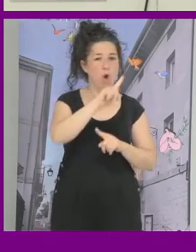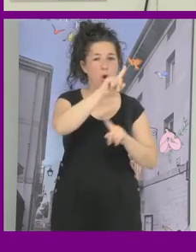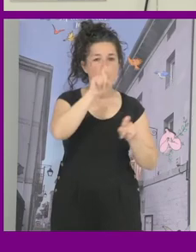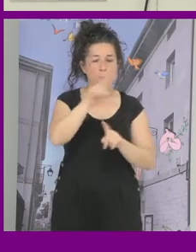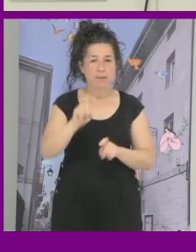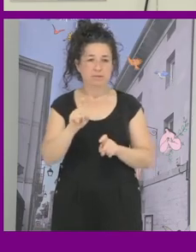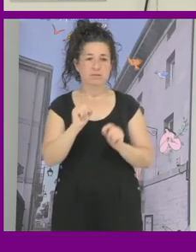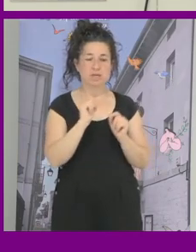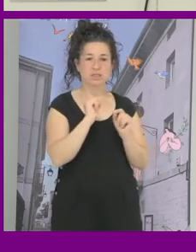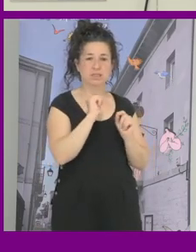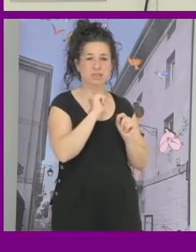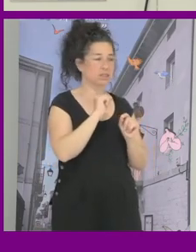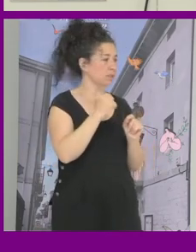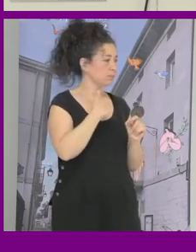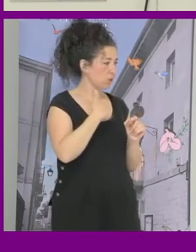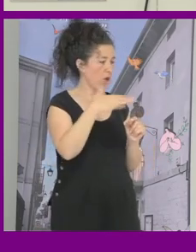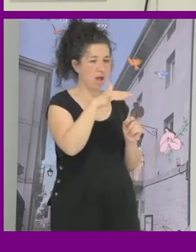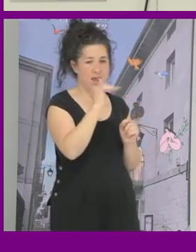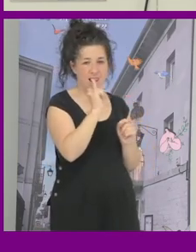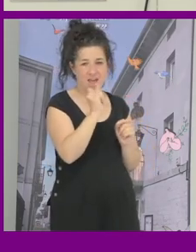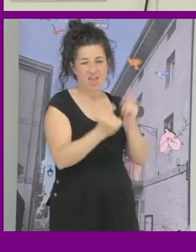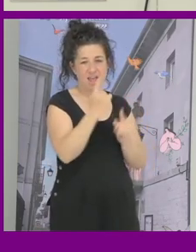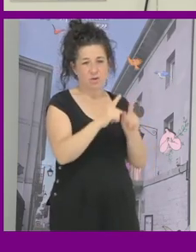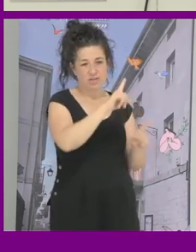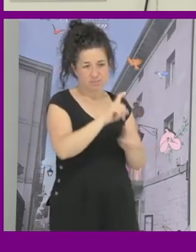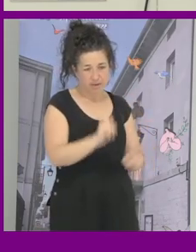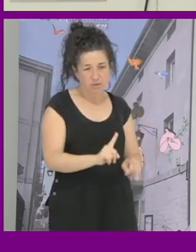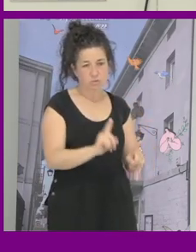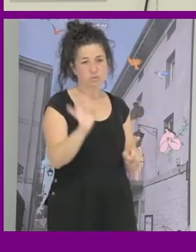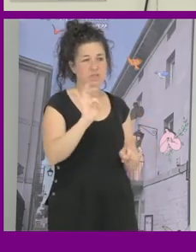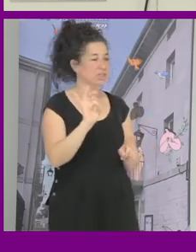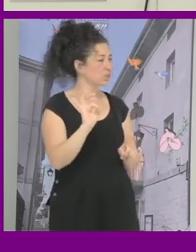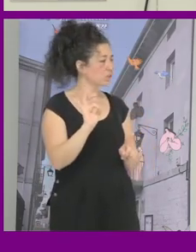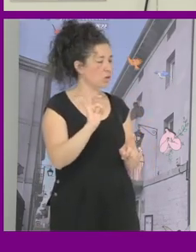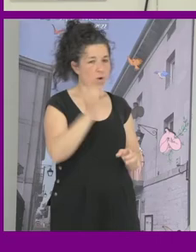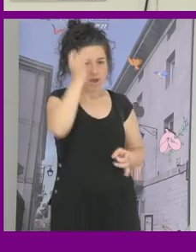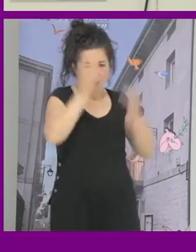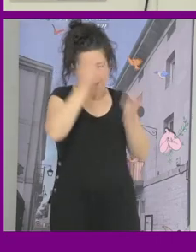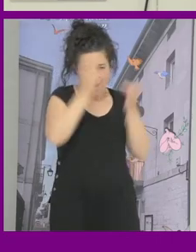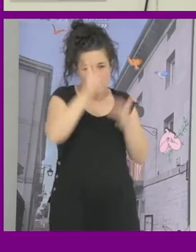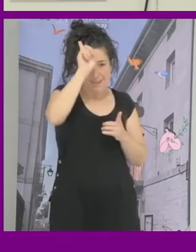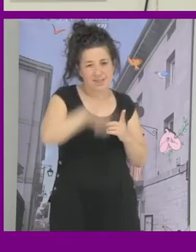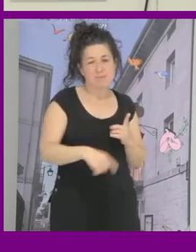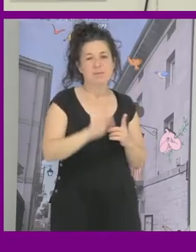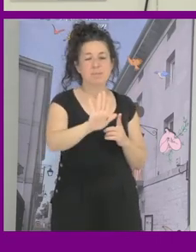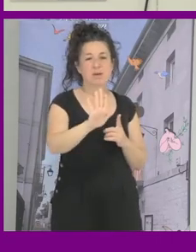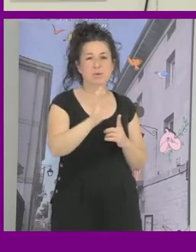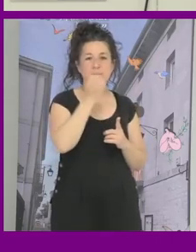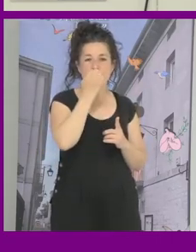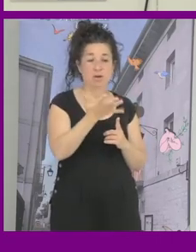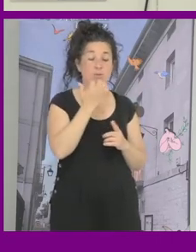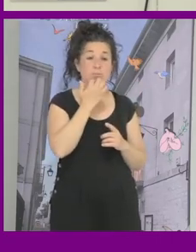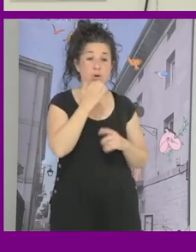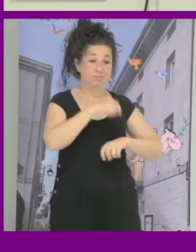batzuk botatzea, bueno, nik banituenak batzuk botatzea edo ine etorri zaizkidan beste batzuk, baina pizkat